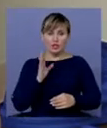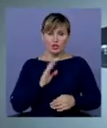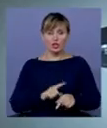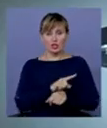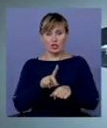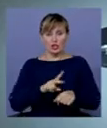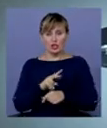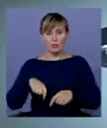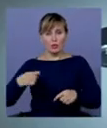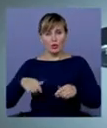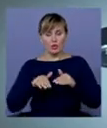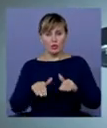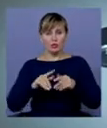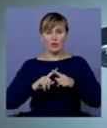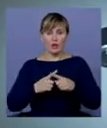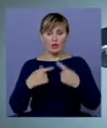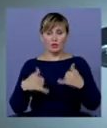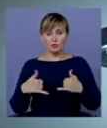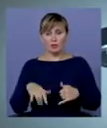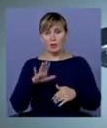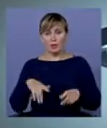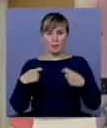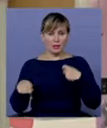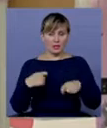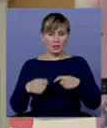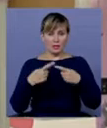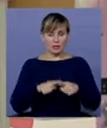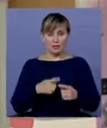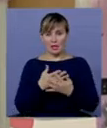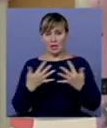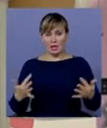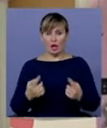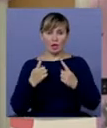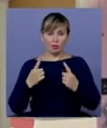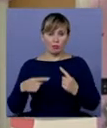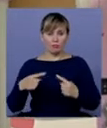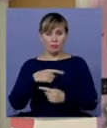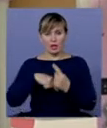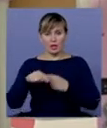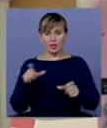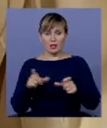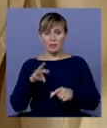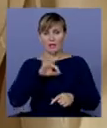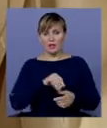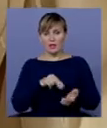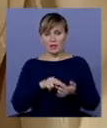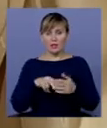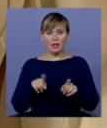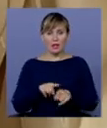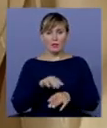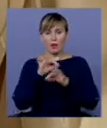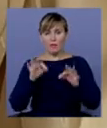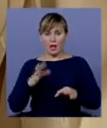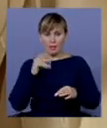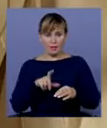часами шьют эко-сумки и вяжут авоськи, а затем реализуют техническую продукцию крупным предприятиям по выгодным ценам. Таким образом,